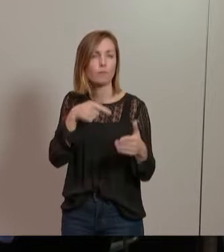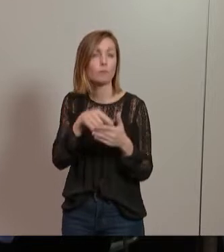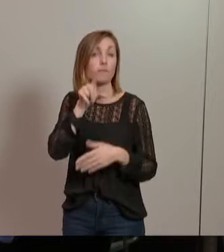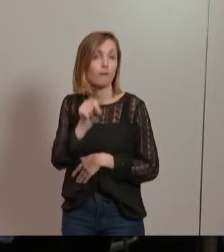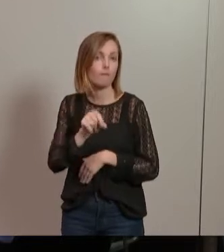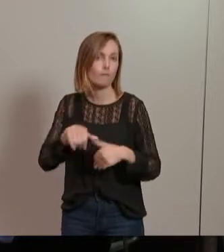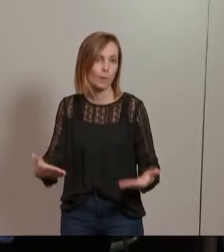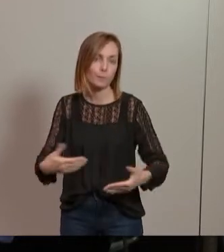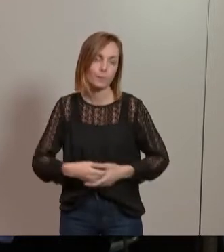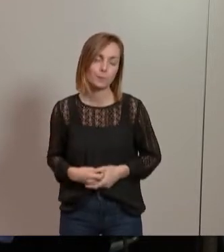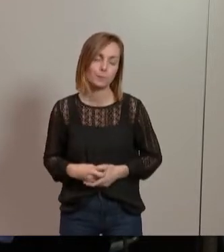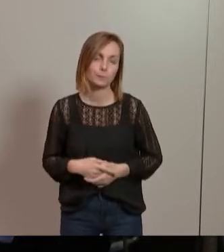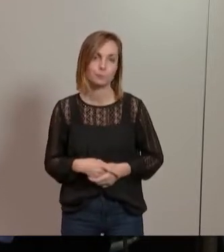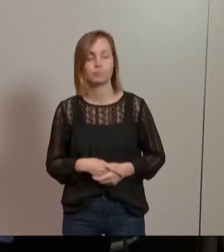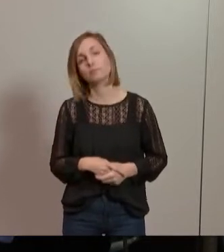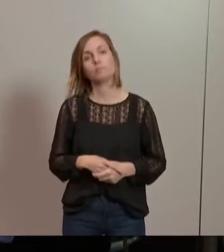Voilà.